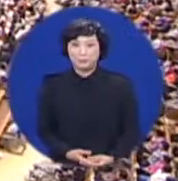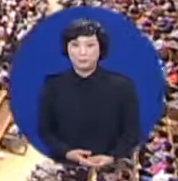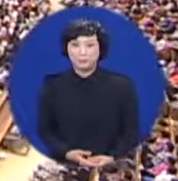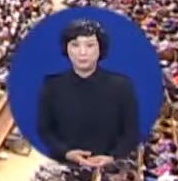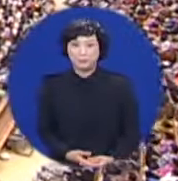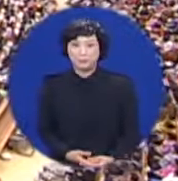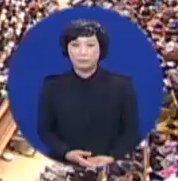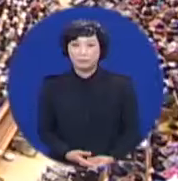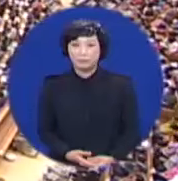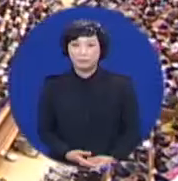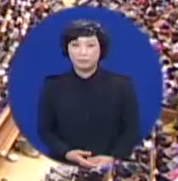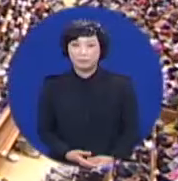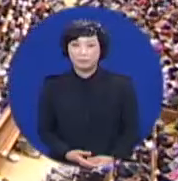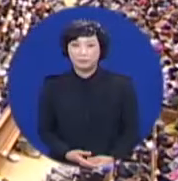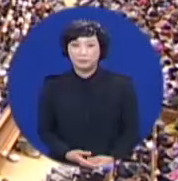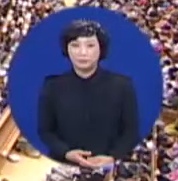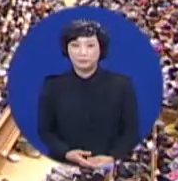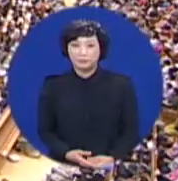그때도